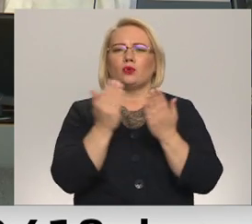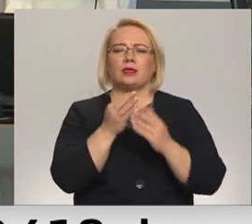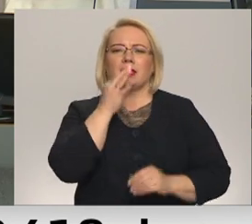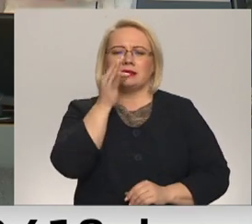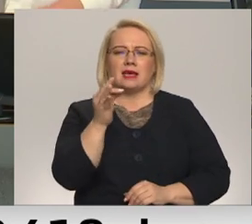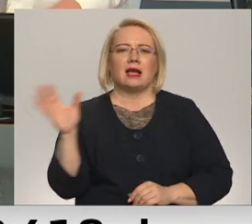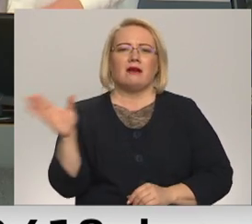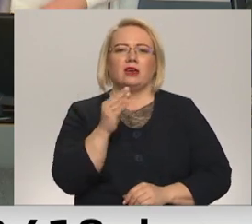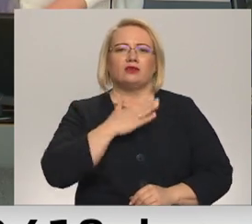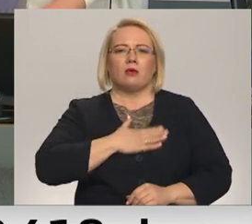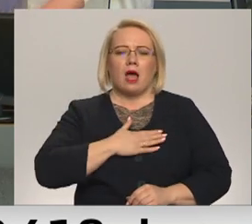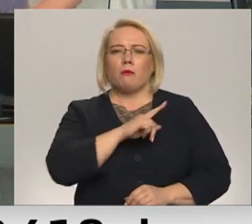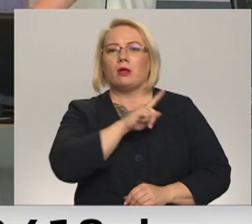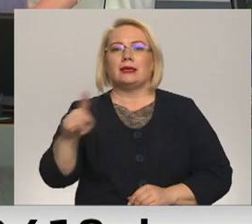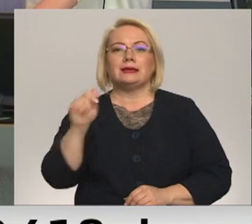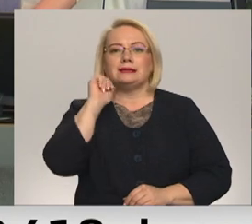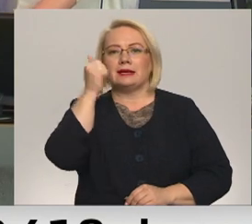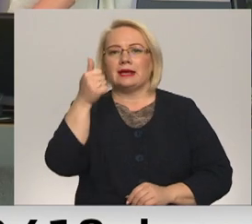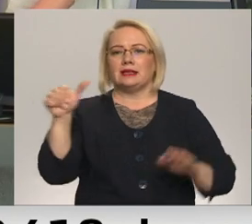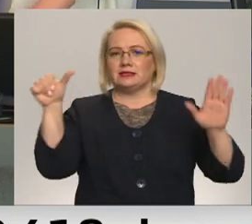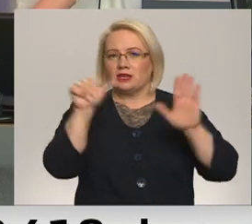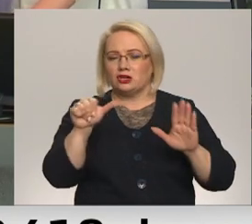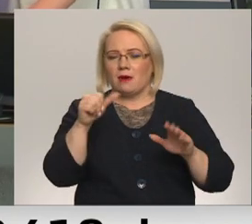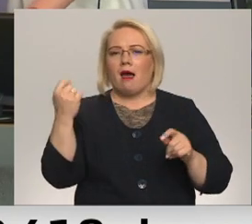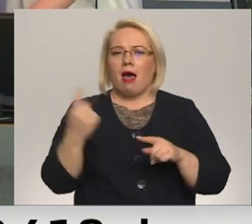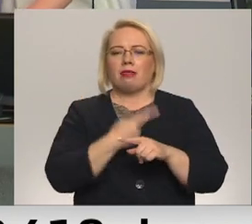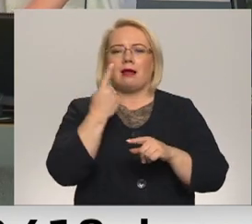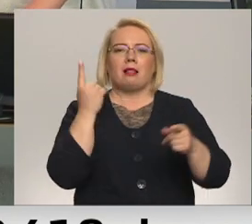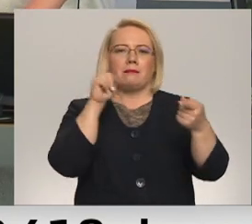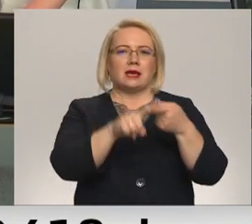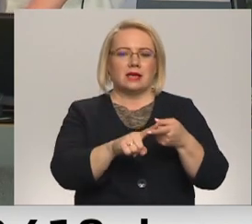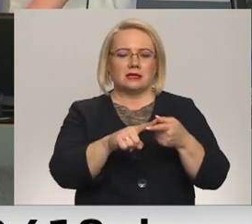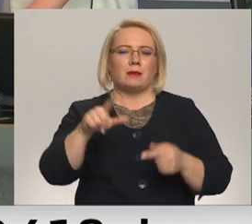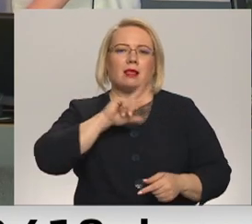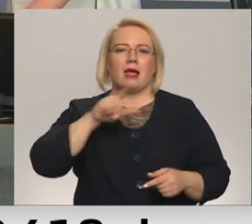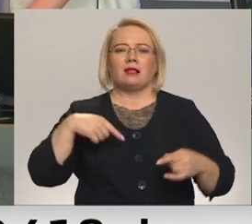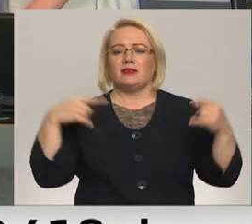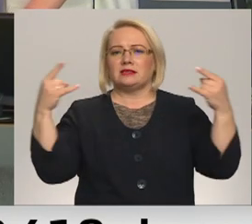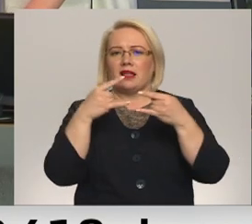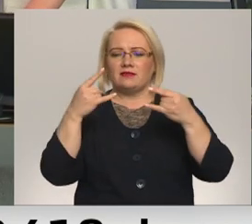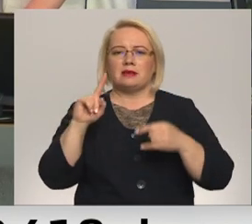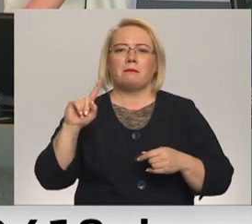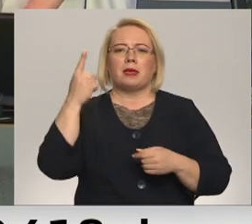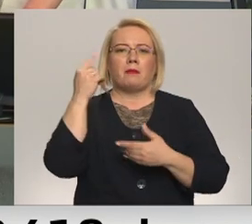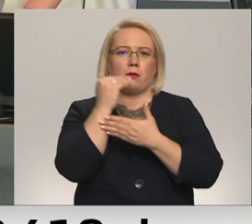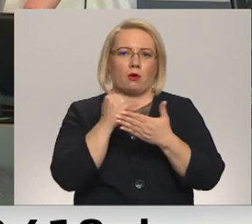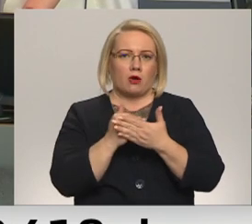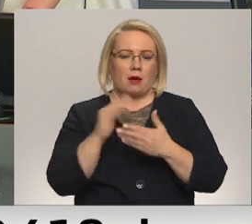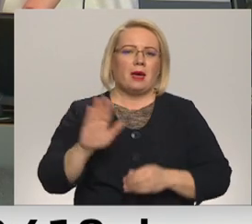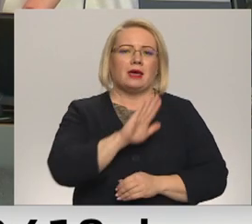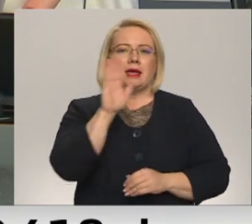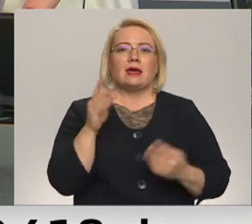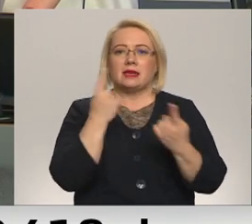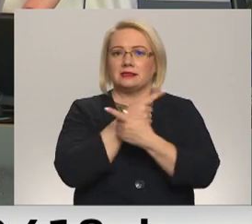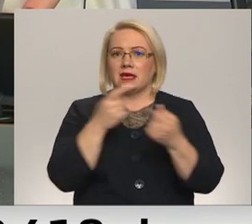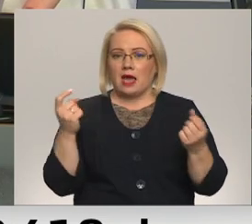līdz rītdienas 6. vakarā, kad atkal pieslēgsimies Latvijas televīzijas pirmajam kanālam dienas ziņām. Un atkal stāstīsim, cik